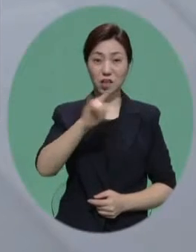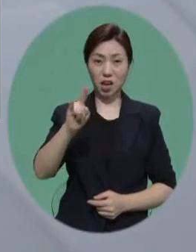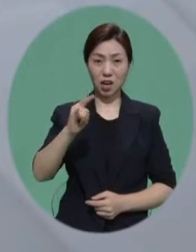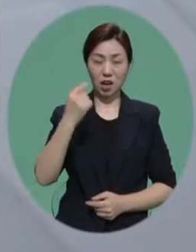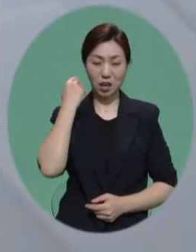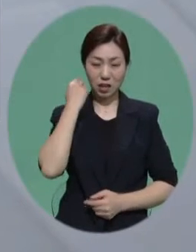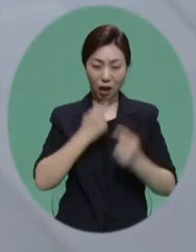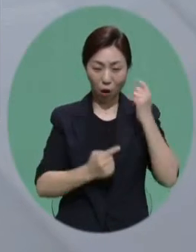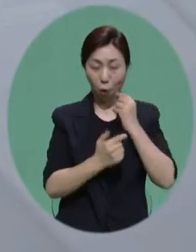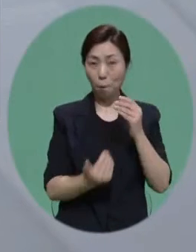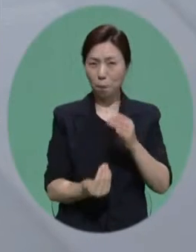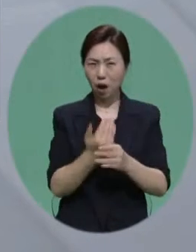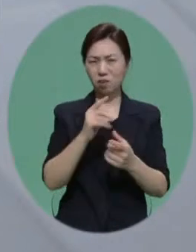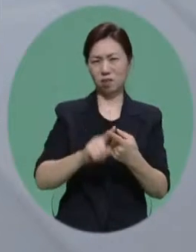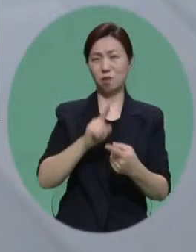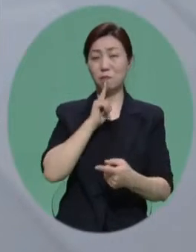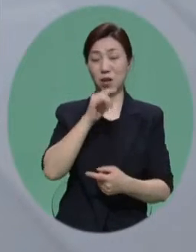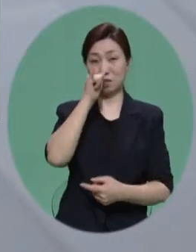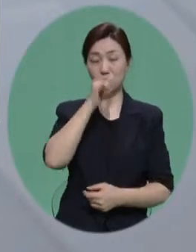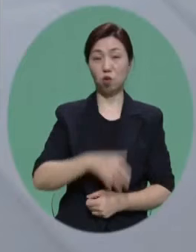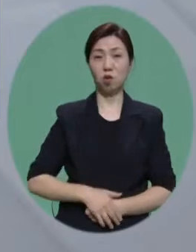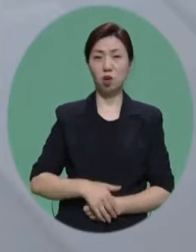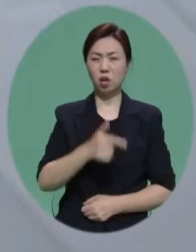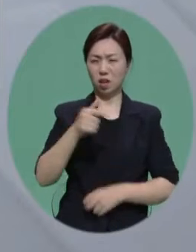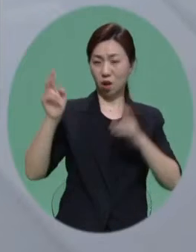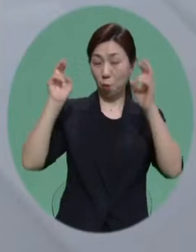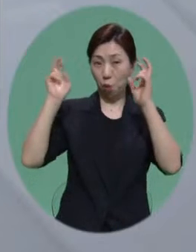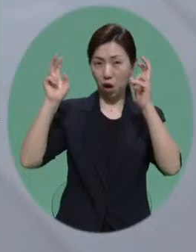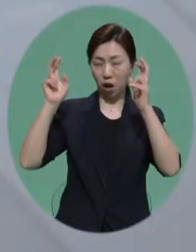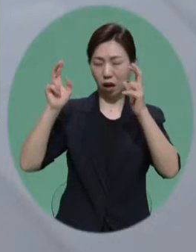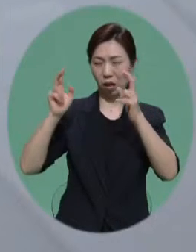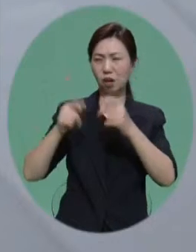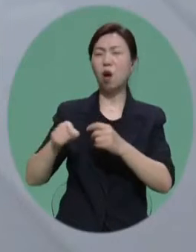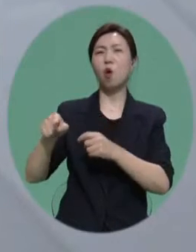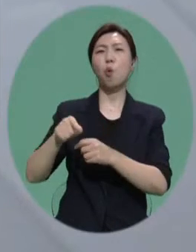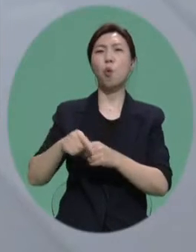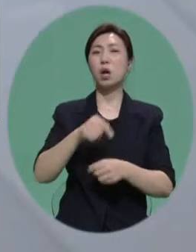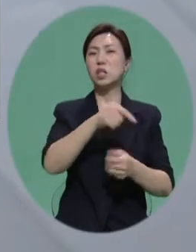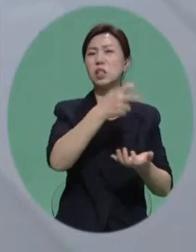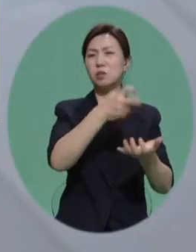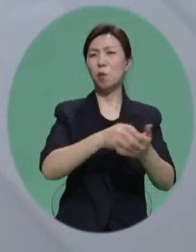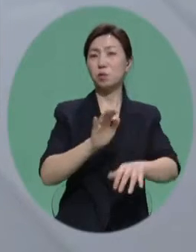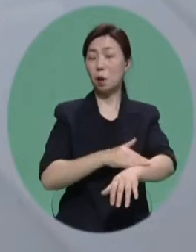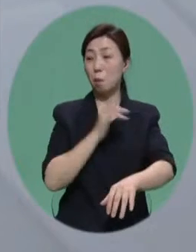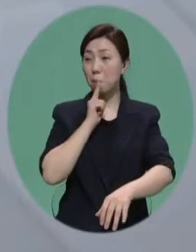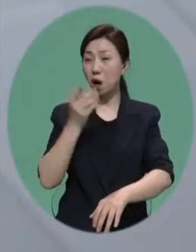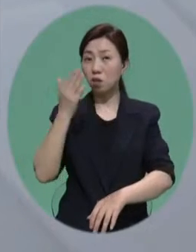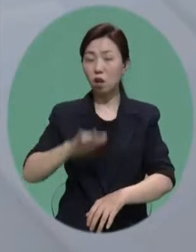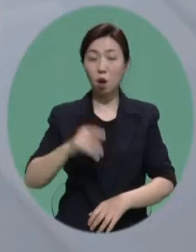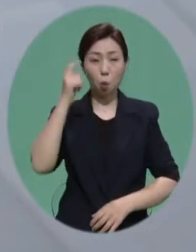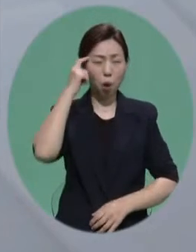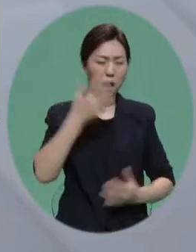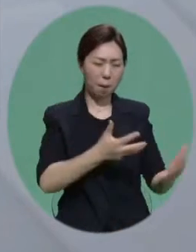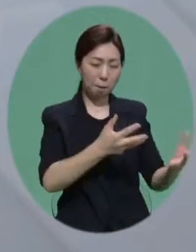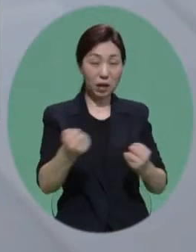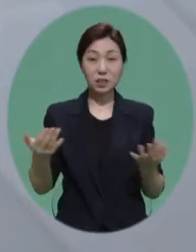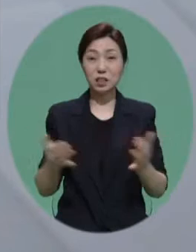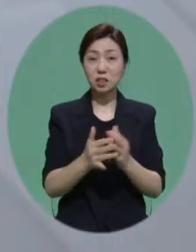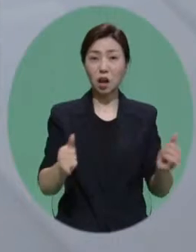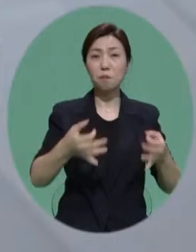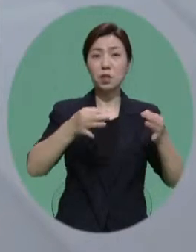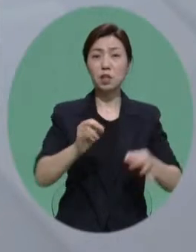주시면서 수많은 김영균 에게 보내는 메시지가 없나 제가 참 안타깝게 생각하구요 저 아무도 처벌받지